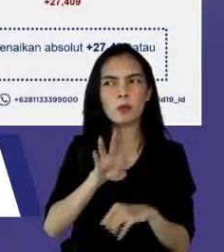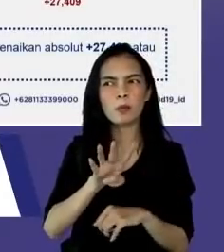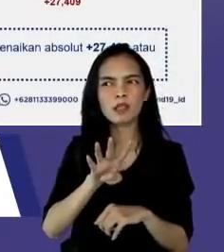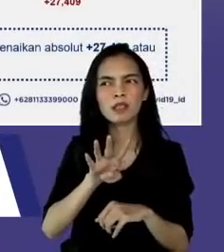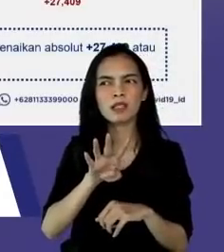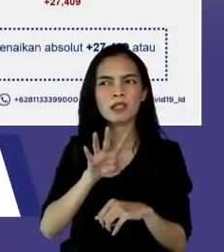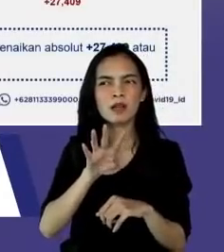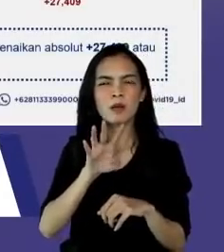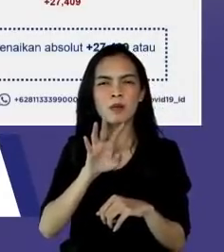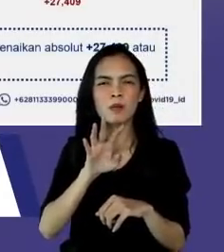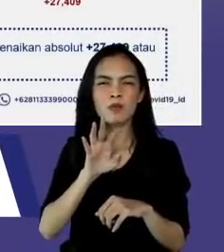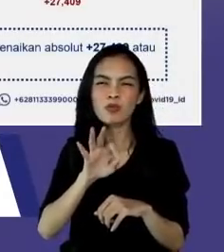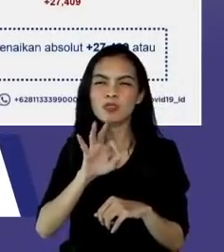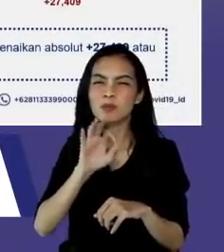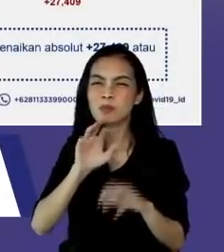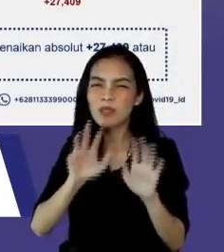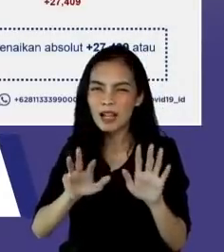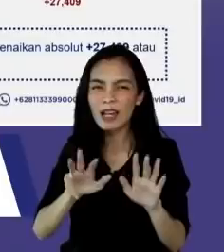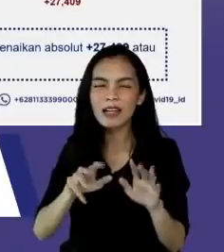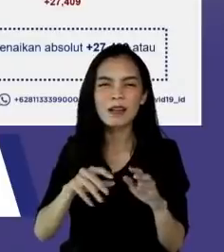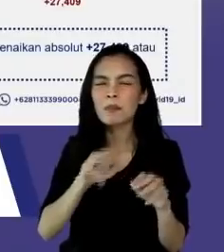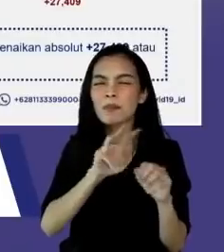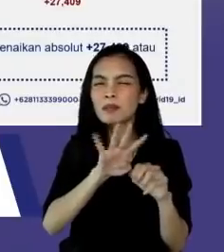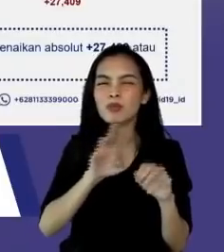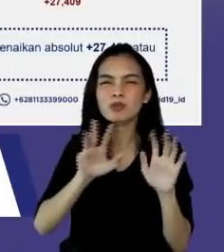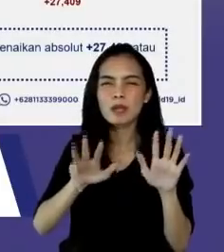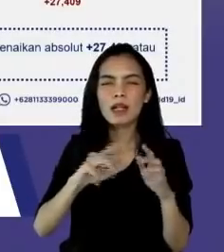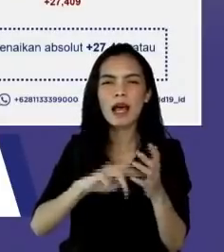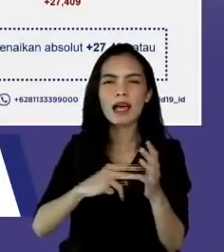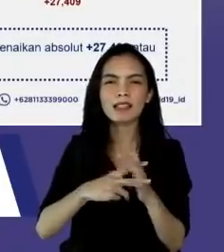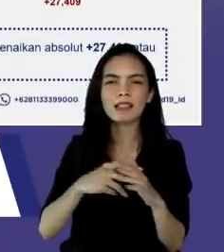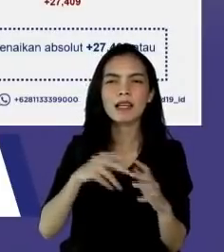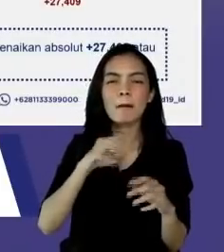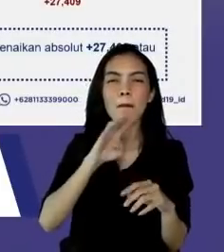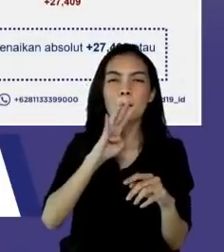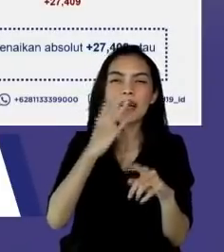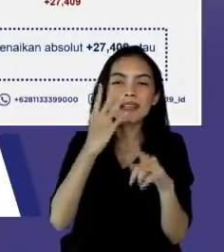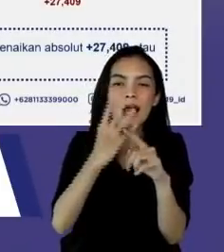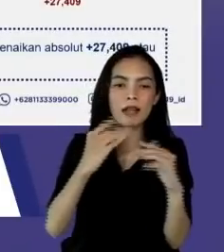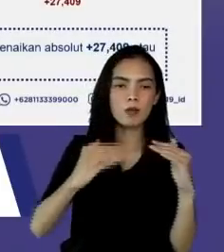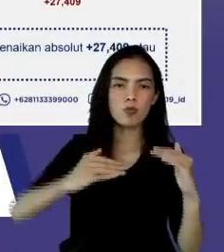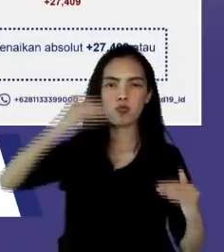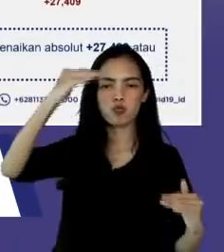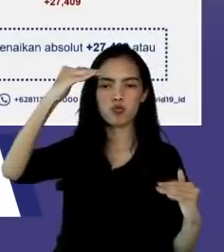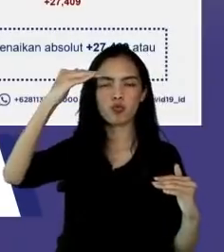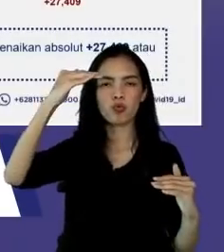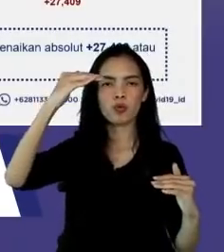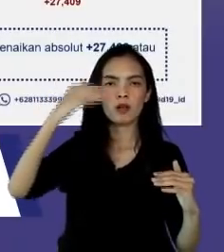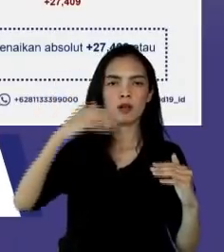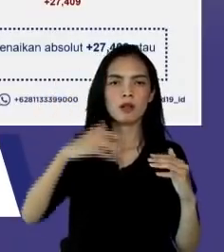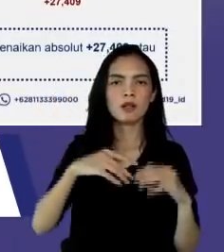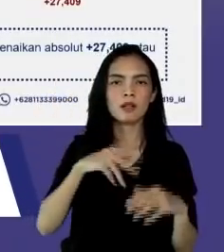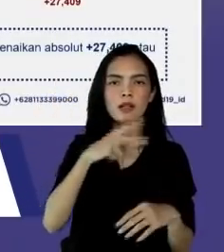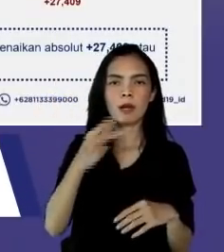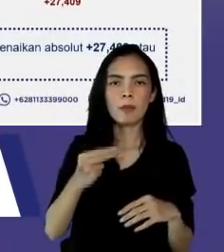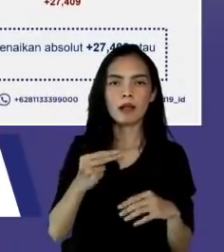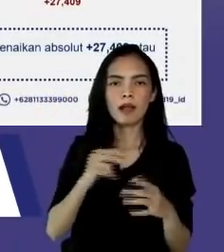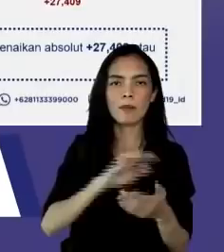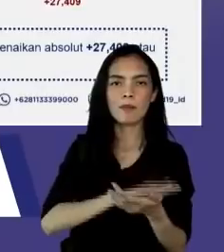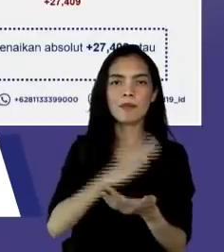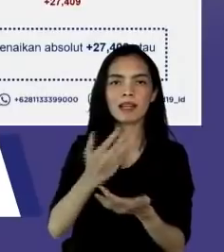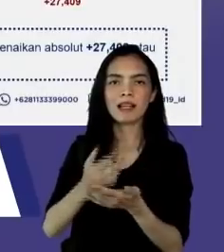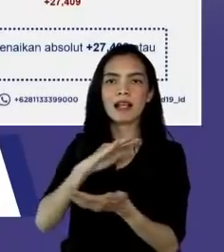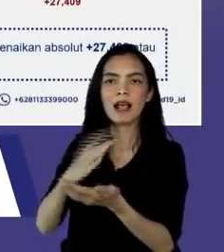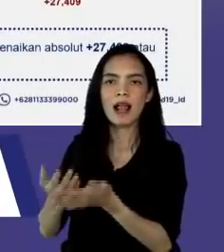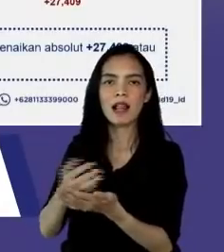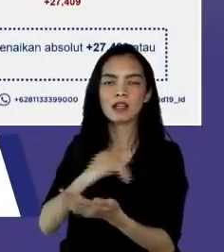27.409 kematian, atau meningkat 348% atau 4 kali lipat lebih tinggi daripada jumlah kematian